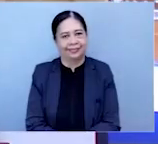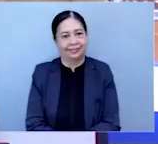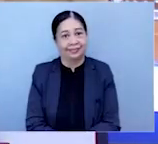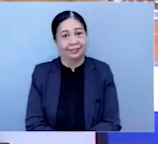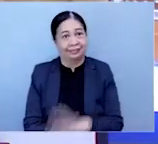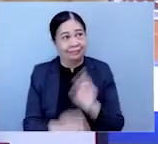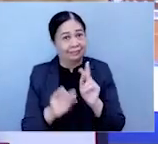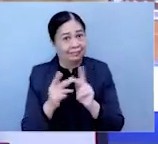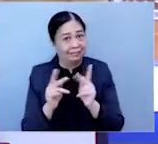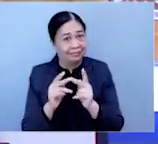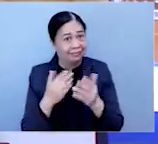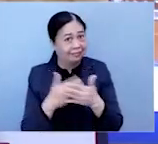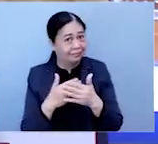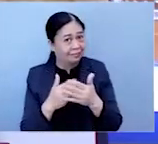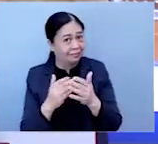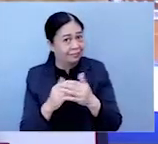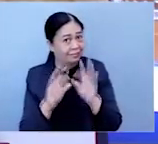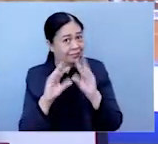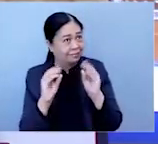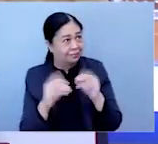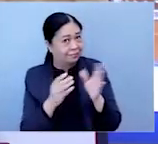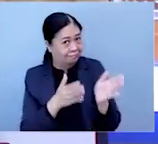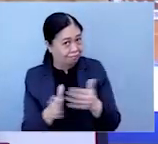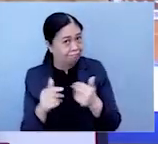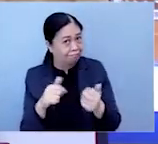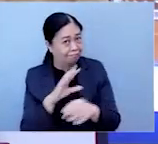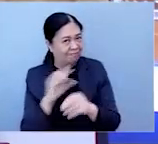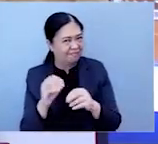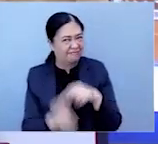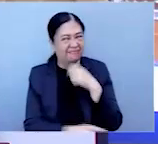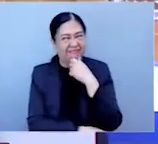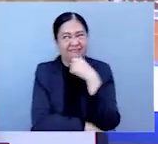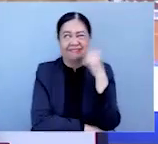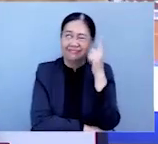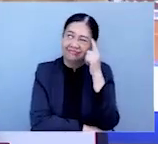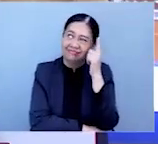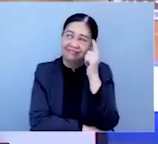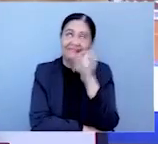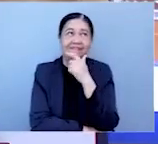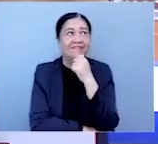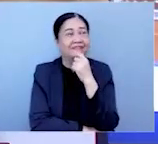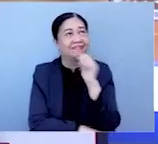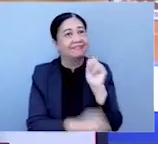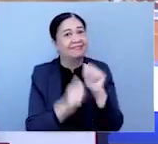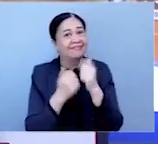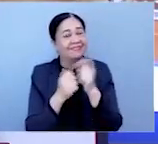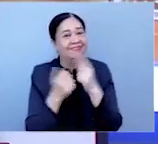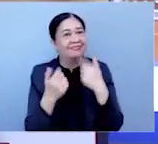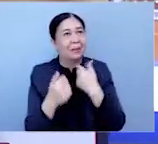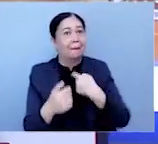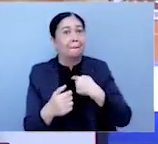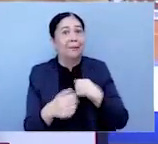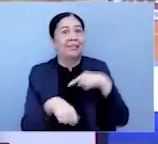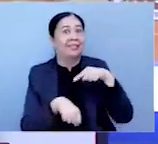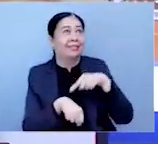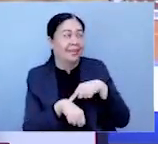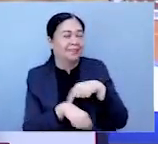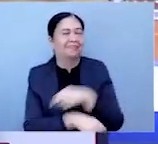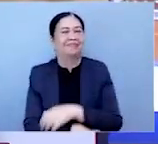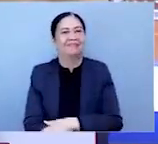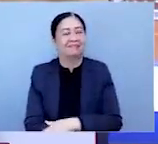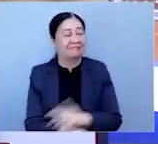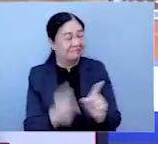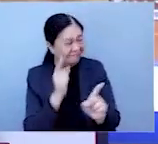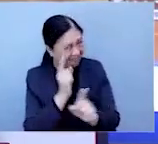partner, malapit na magpasko. May plano ka na ba this Christmas? Pag-iisipan ko kung paano ko i-spend ang me time. yun ang